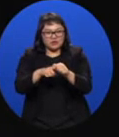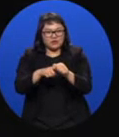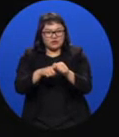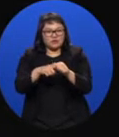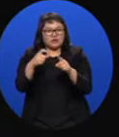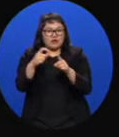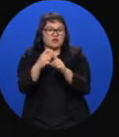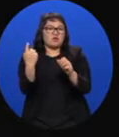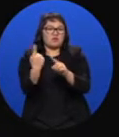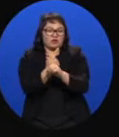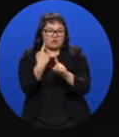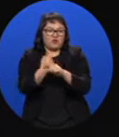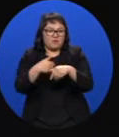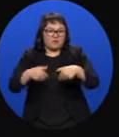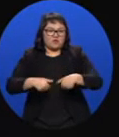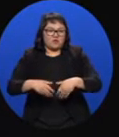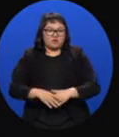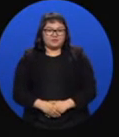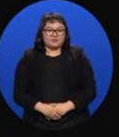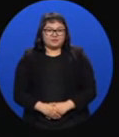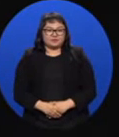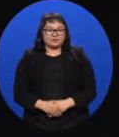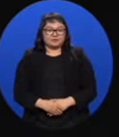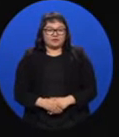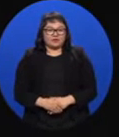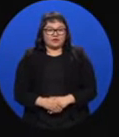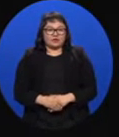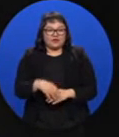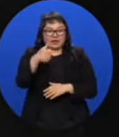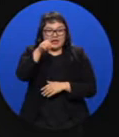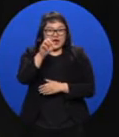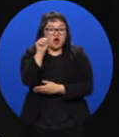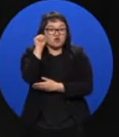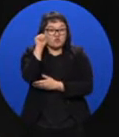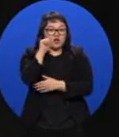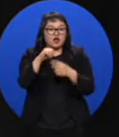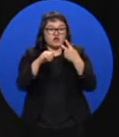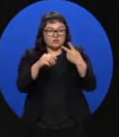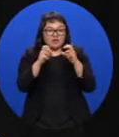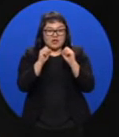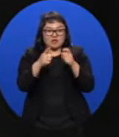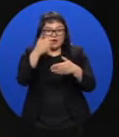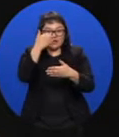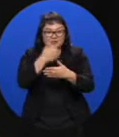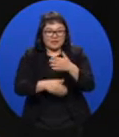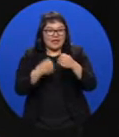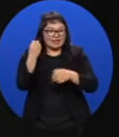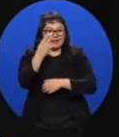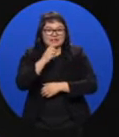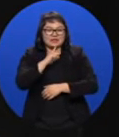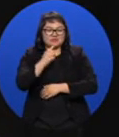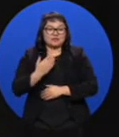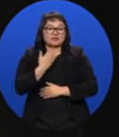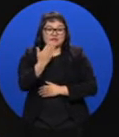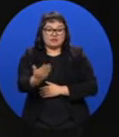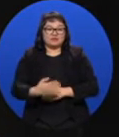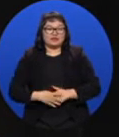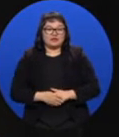규정을 바꿔야 된다고 생각합니다. 네, 강기영 후보께 두 번의 기회가 남았는데요. 네. 다시 1분 드립니다. 예,